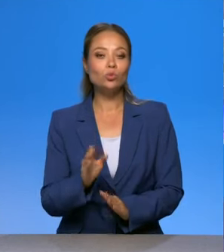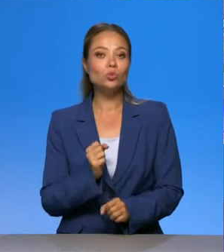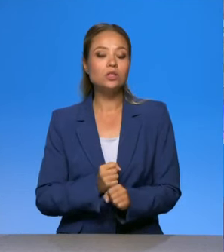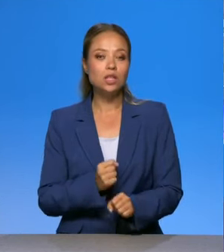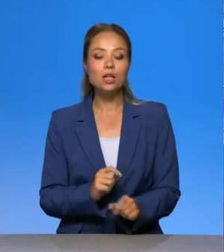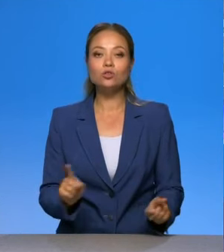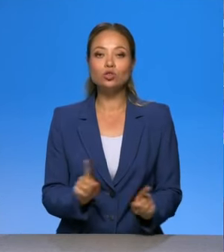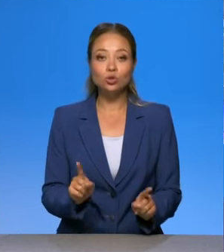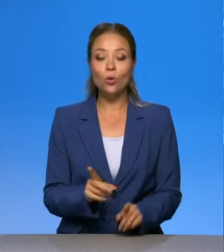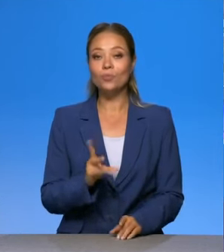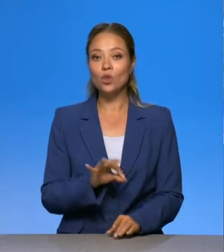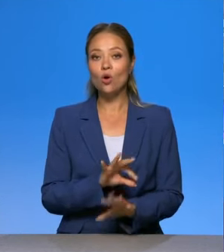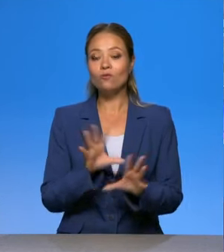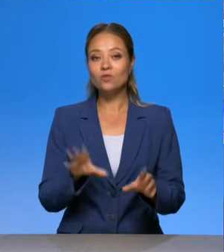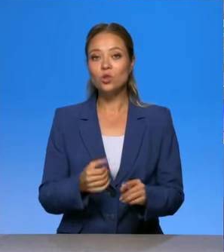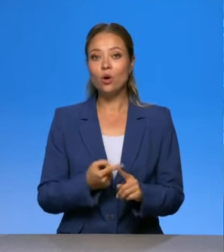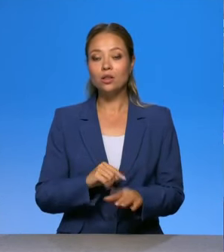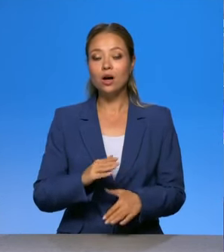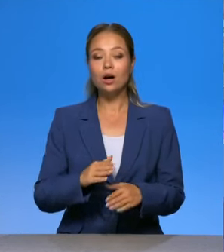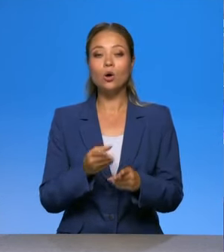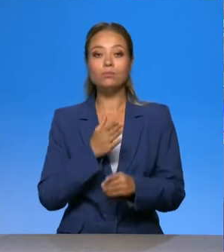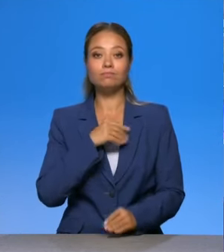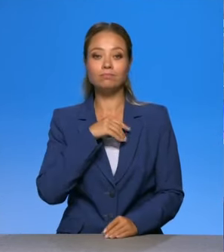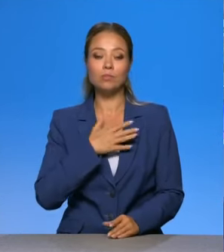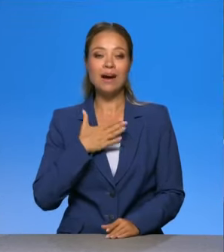Но все это дело ушло после того, как я понял, что